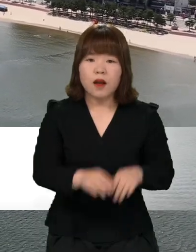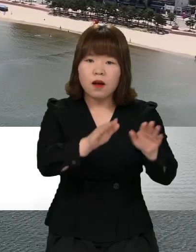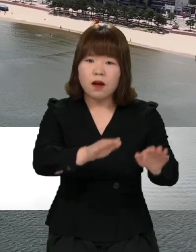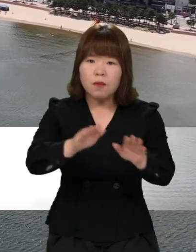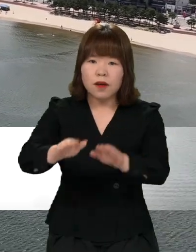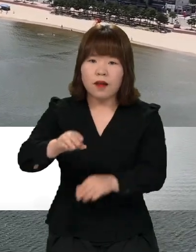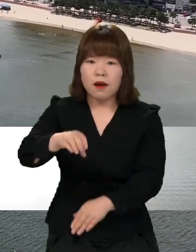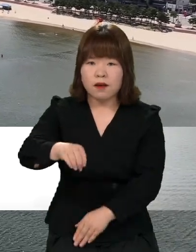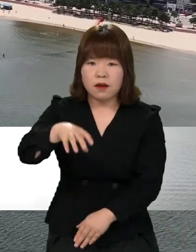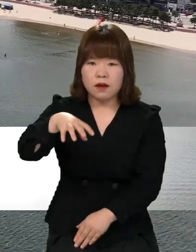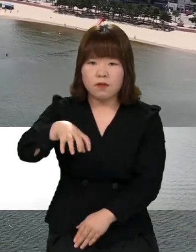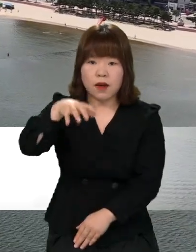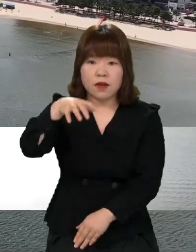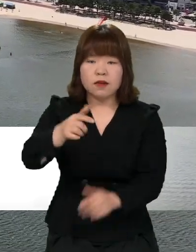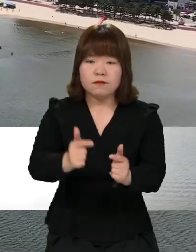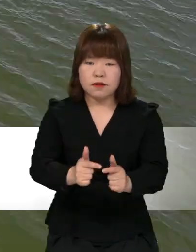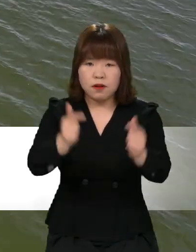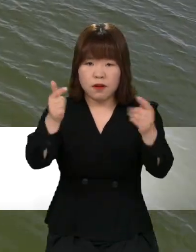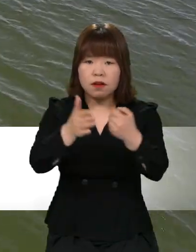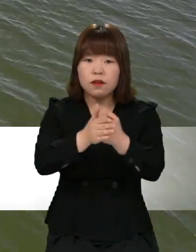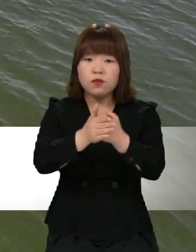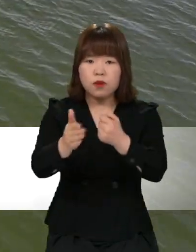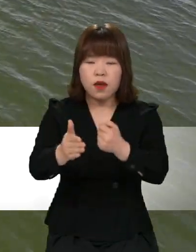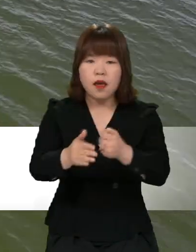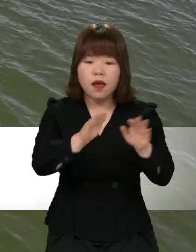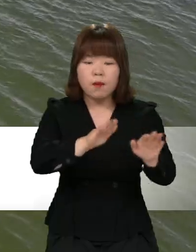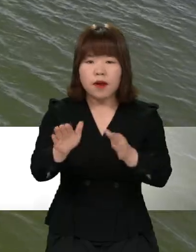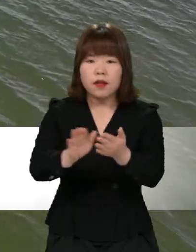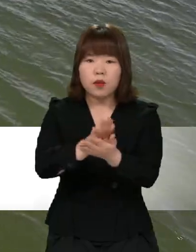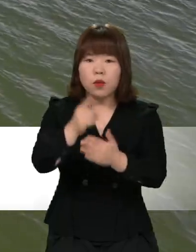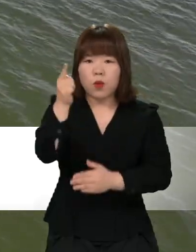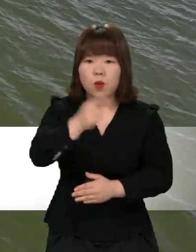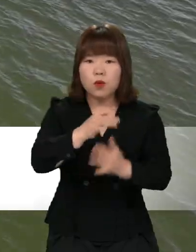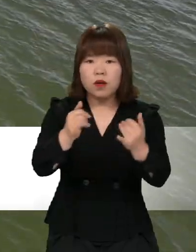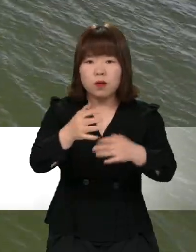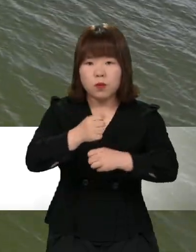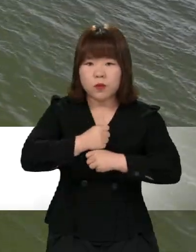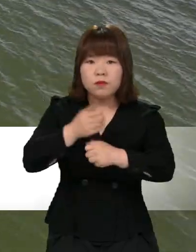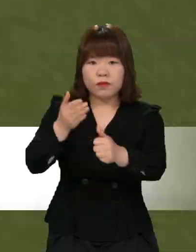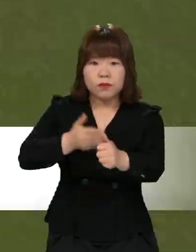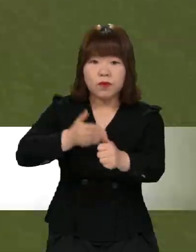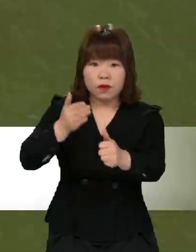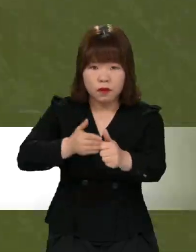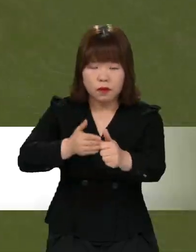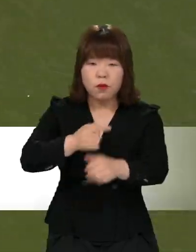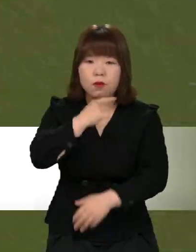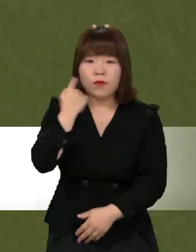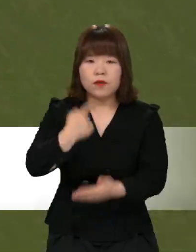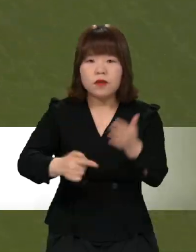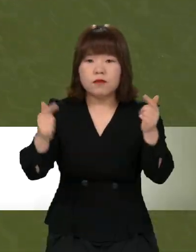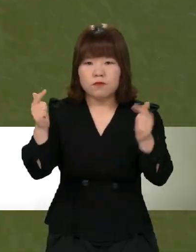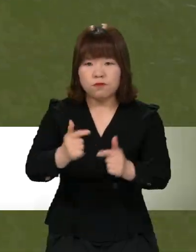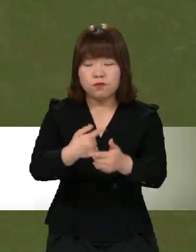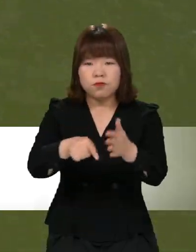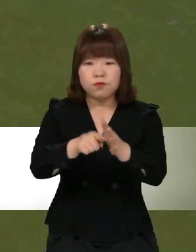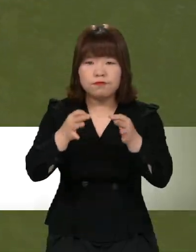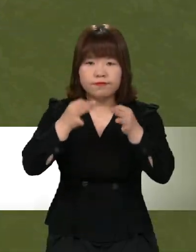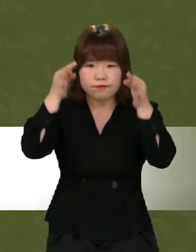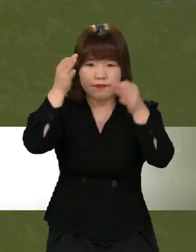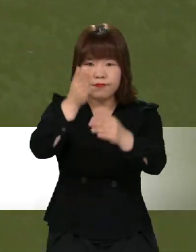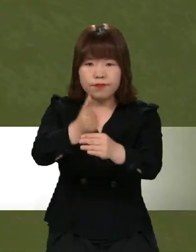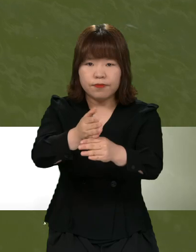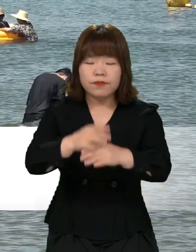포항시는 최근 해파리 출몰이 급증함에 따라 휴가철 피서객 주의를 당부하는 한편 피해를 최소화하기 위해